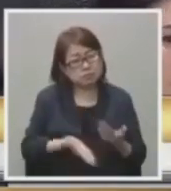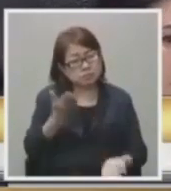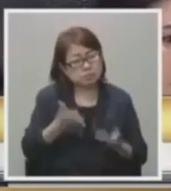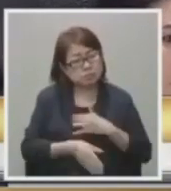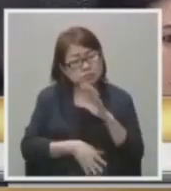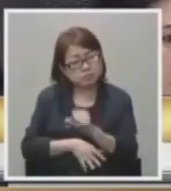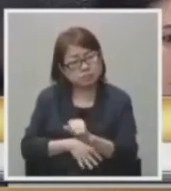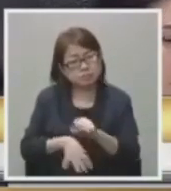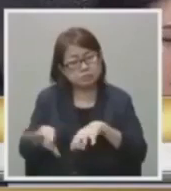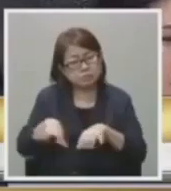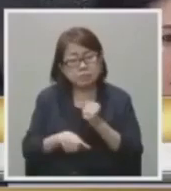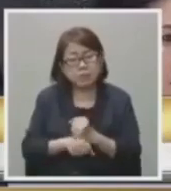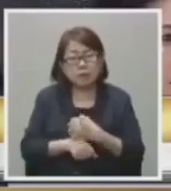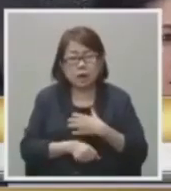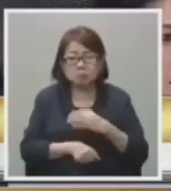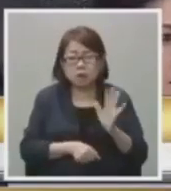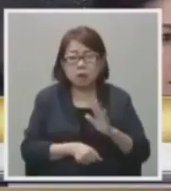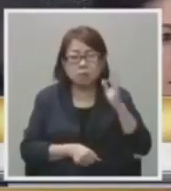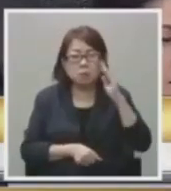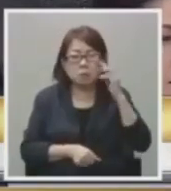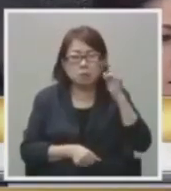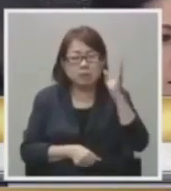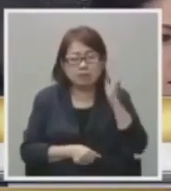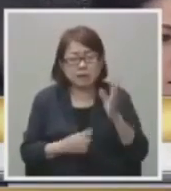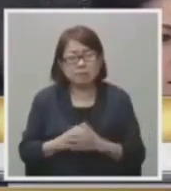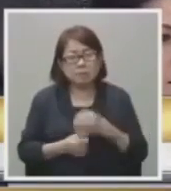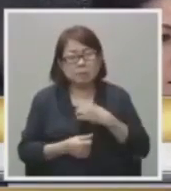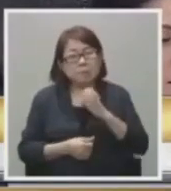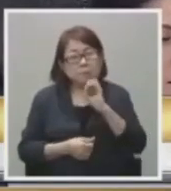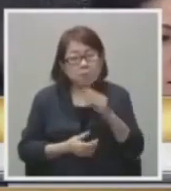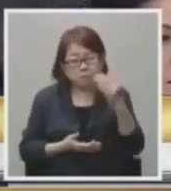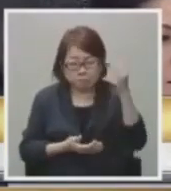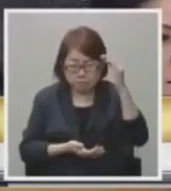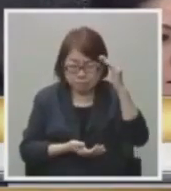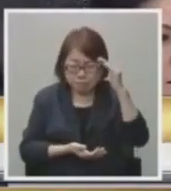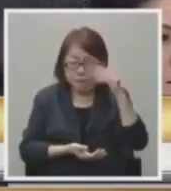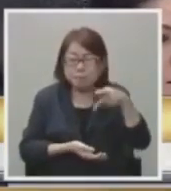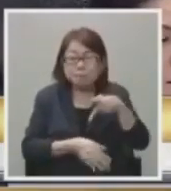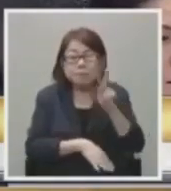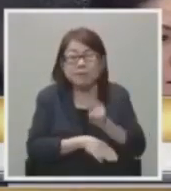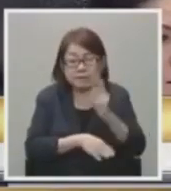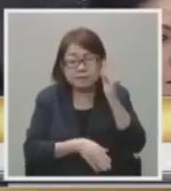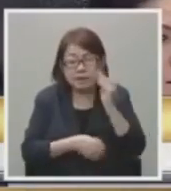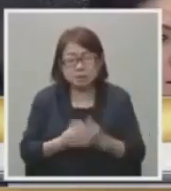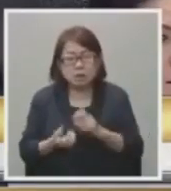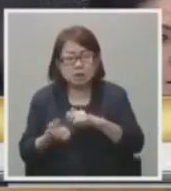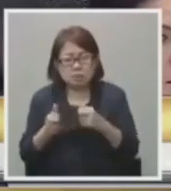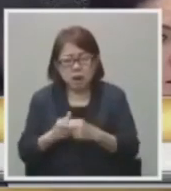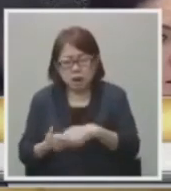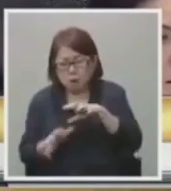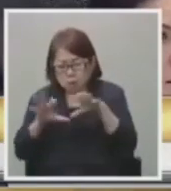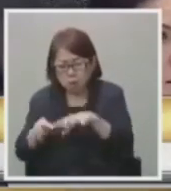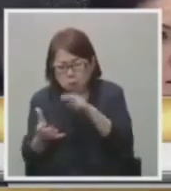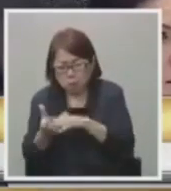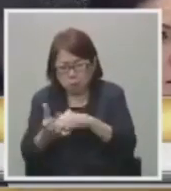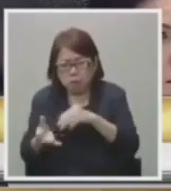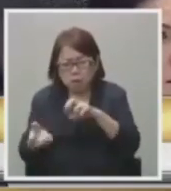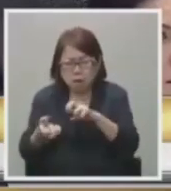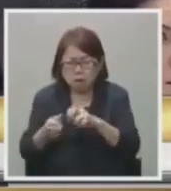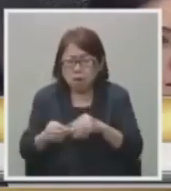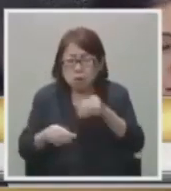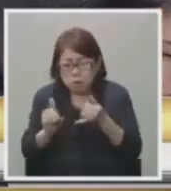ราบผมเรียนท่านประธานว่าปัญหาบ่อนมันเกิดสารพัดเรื่องผมเชื่อไหมครับ